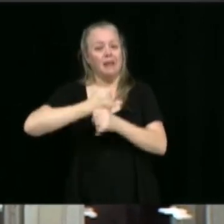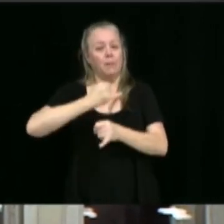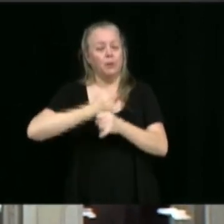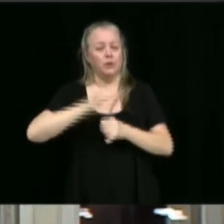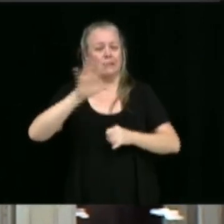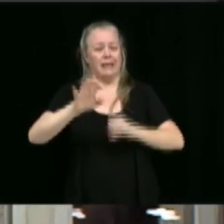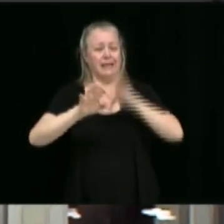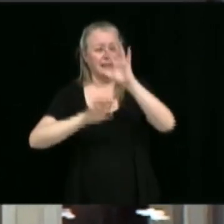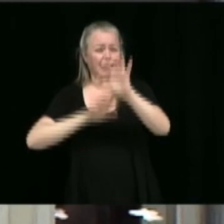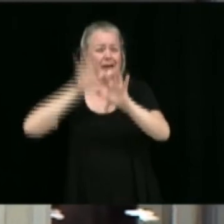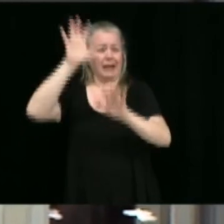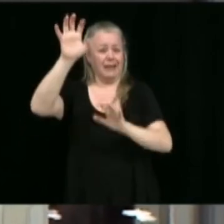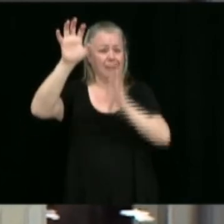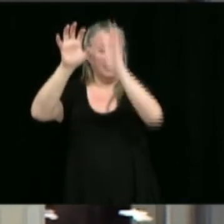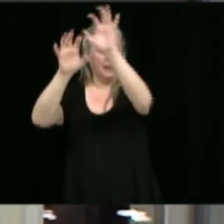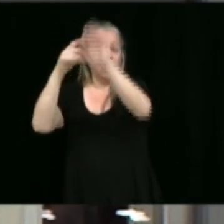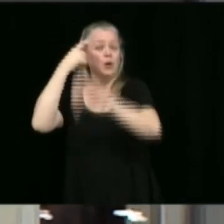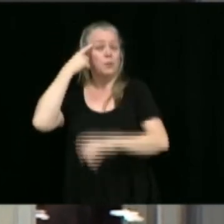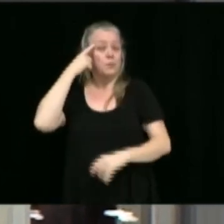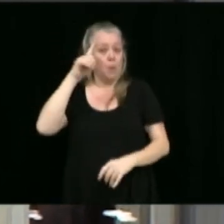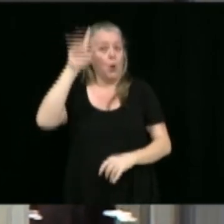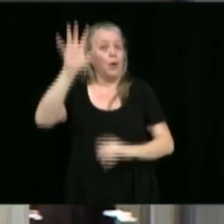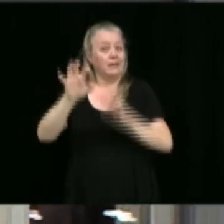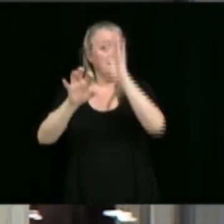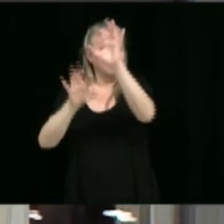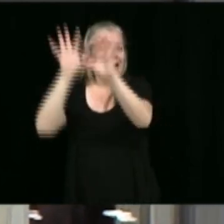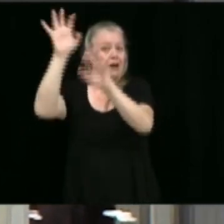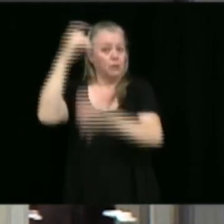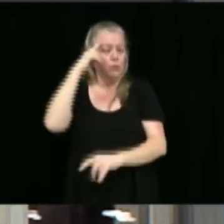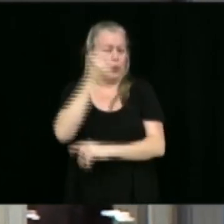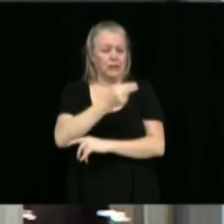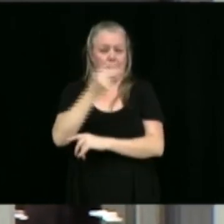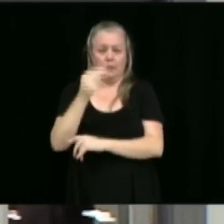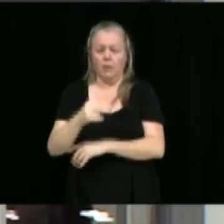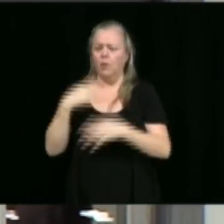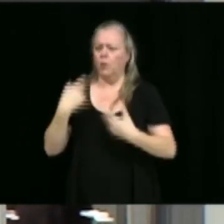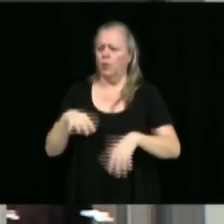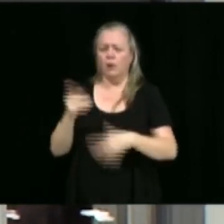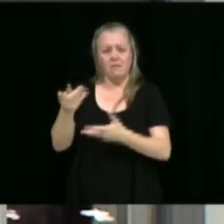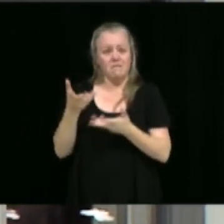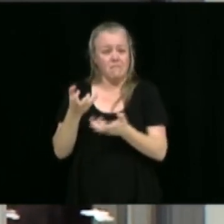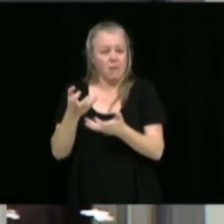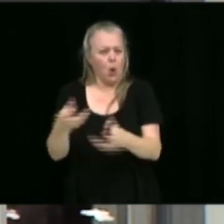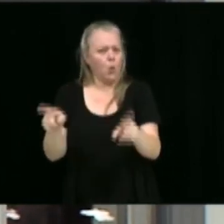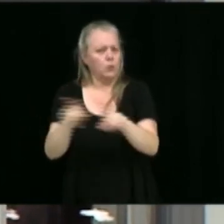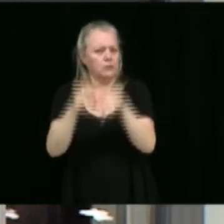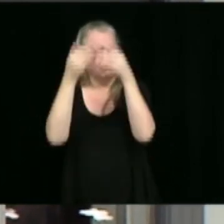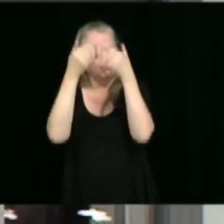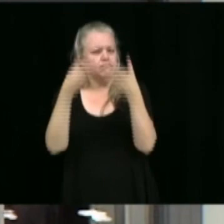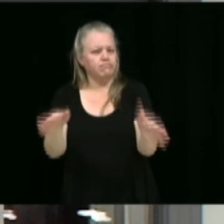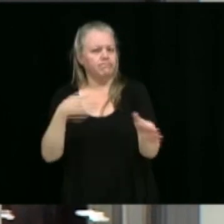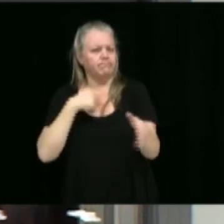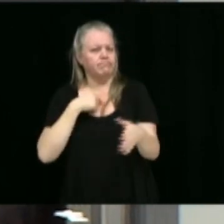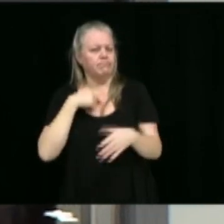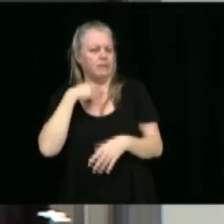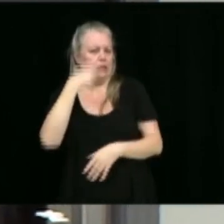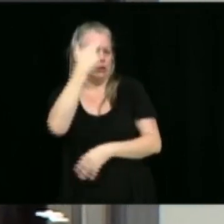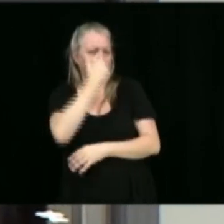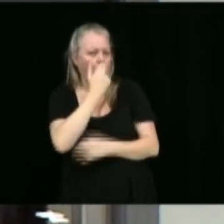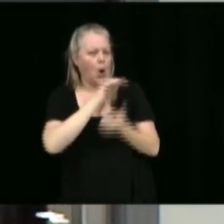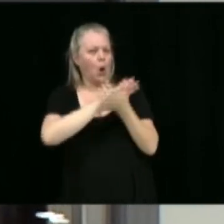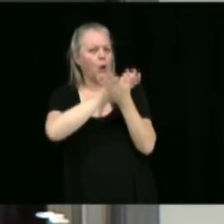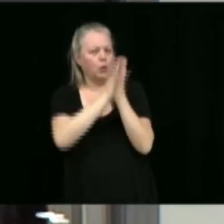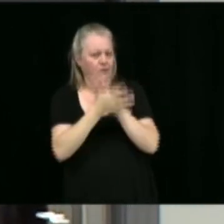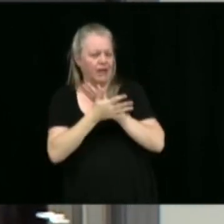et la promotion de la para-escalade au Québec. Votre volonté, votre grande ouverture à rendre ce sport accessible font des exemples concrets